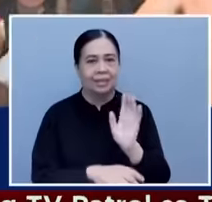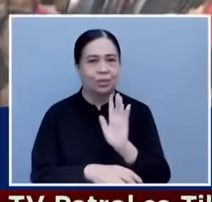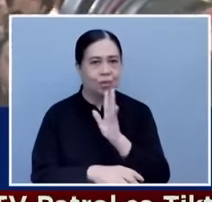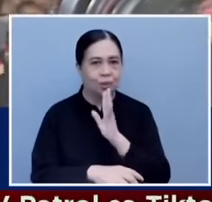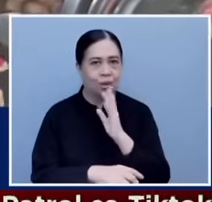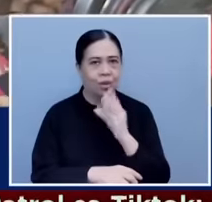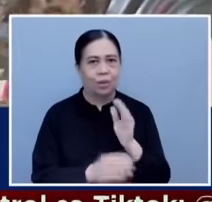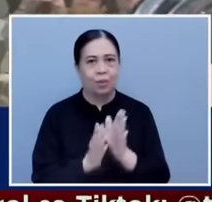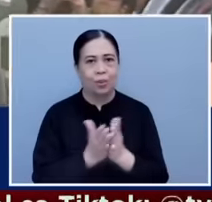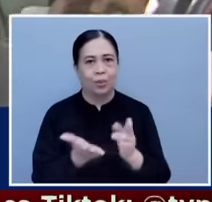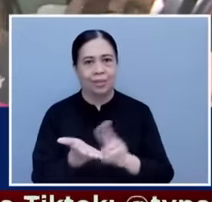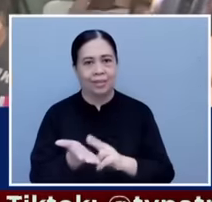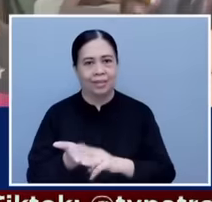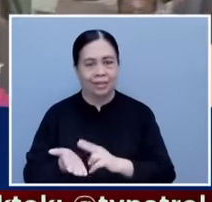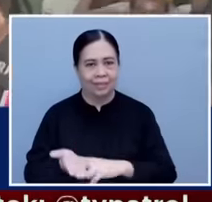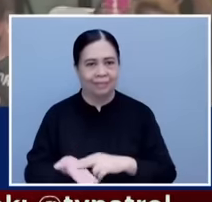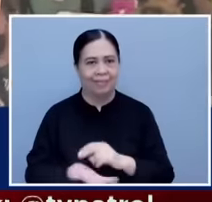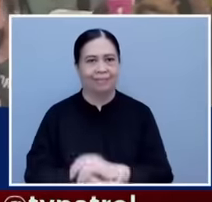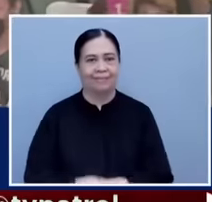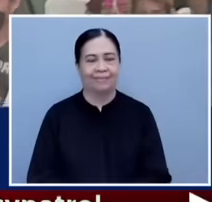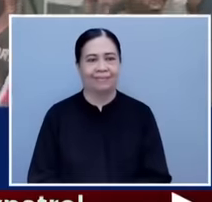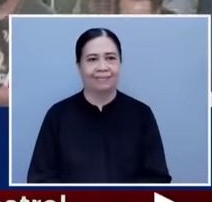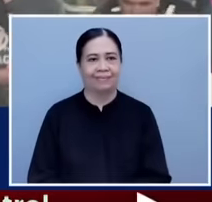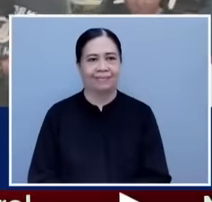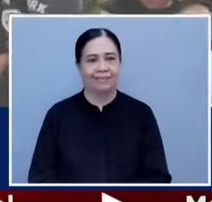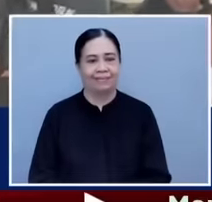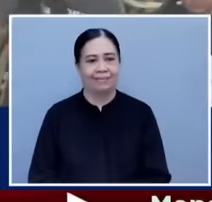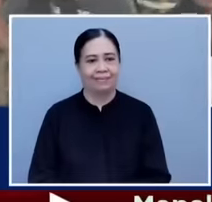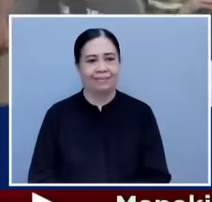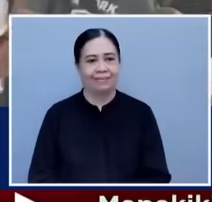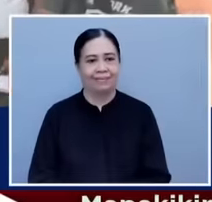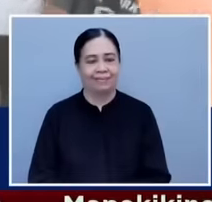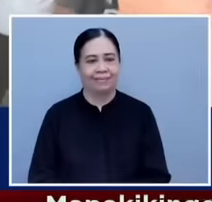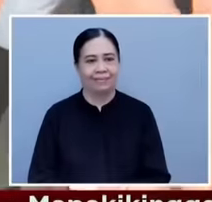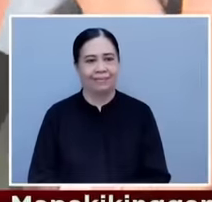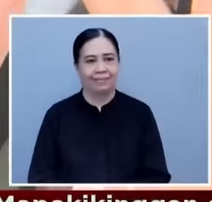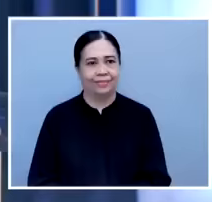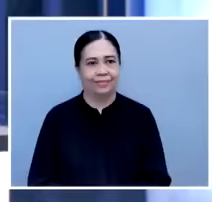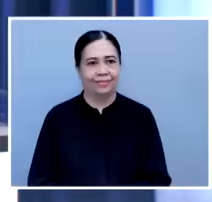signing. MJ Felipe, ABS-CBN News.